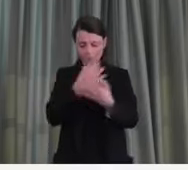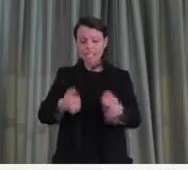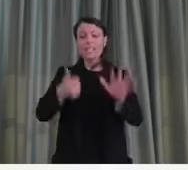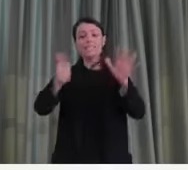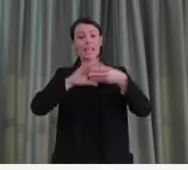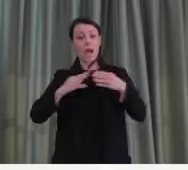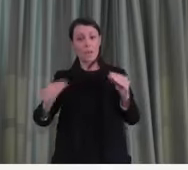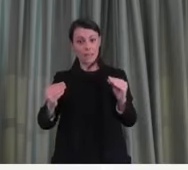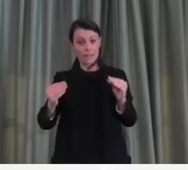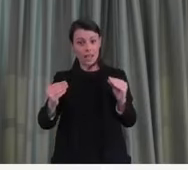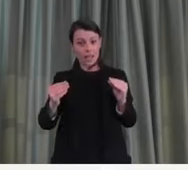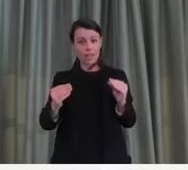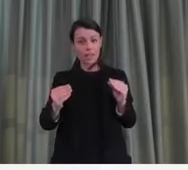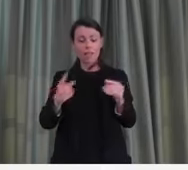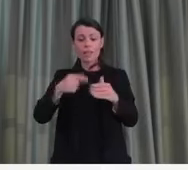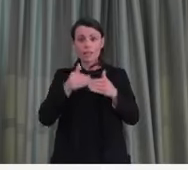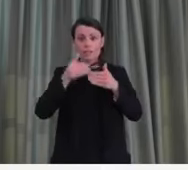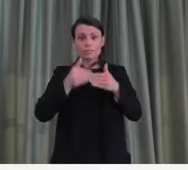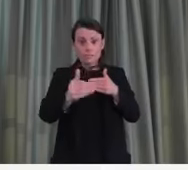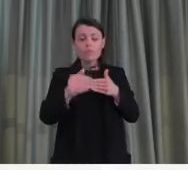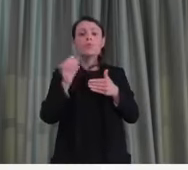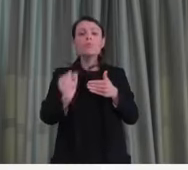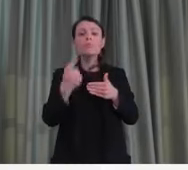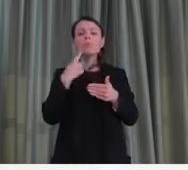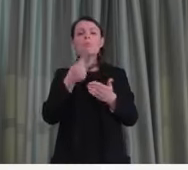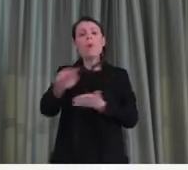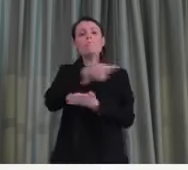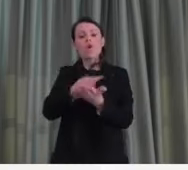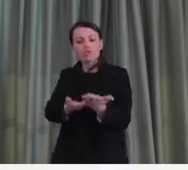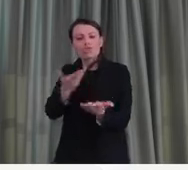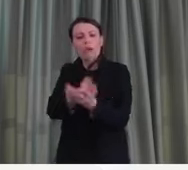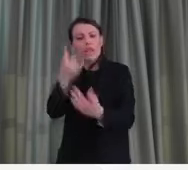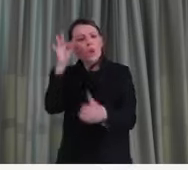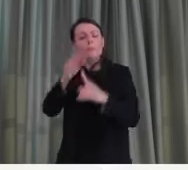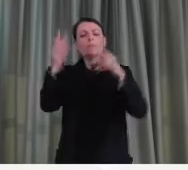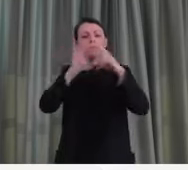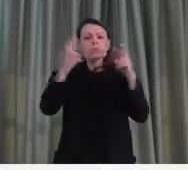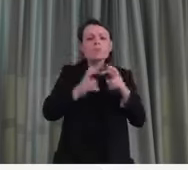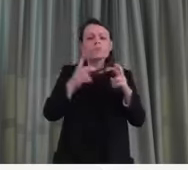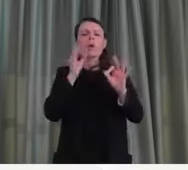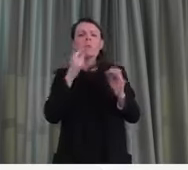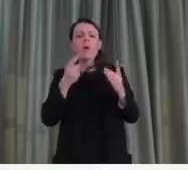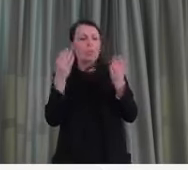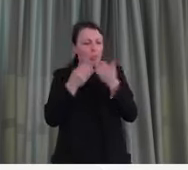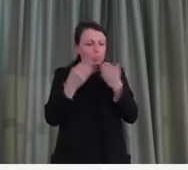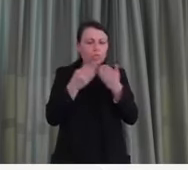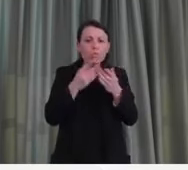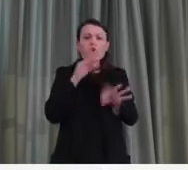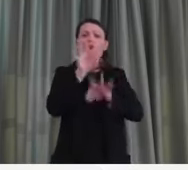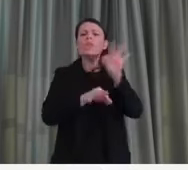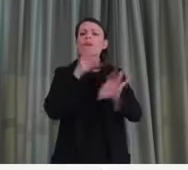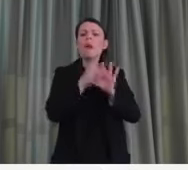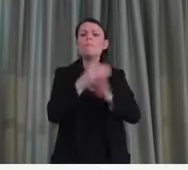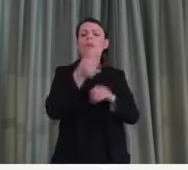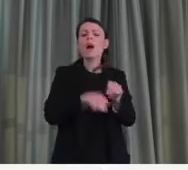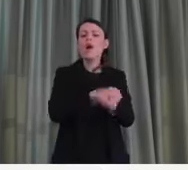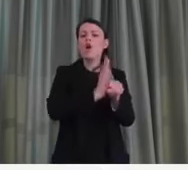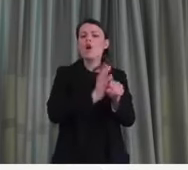presentare progetti per lo studio della terapia control covip per lo studio della terapia contro